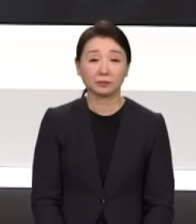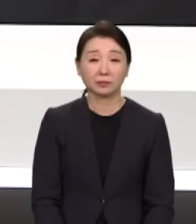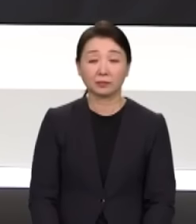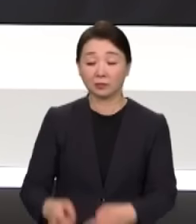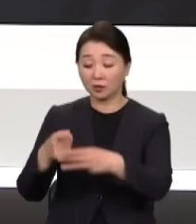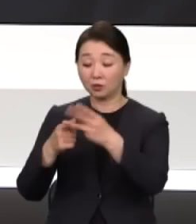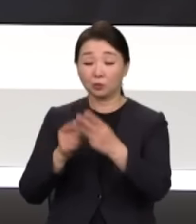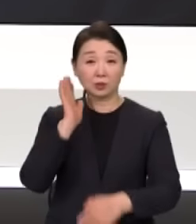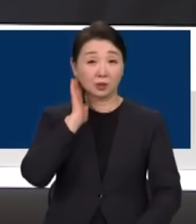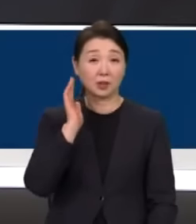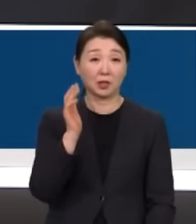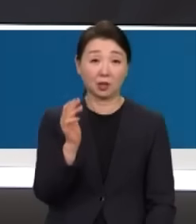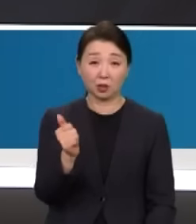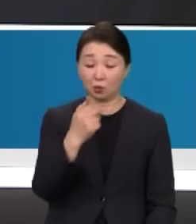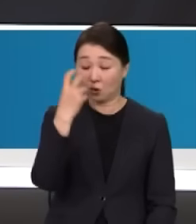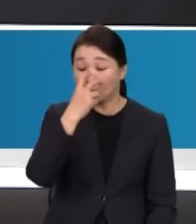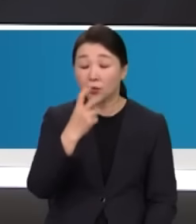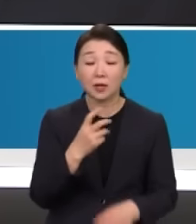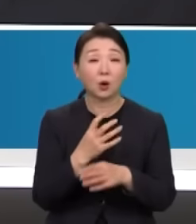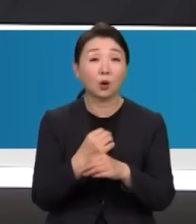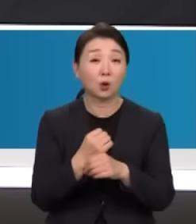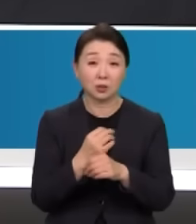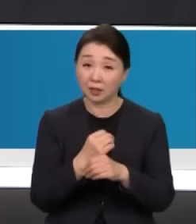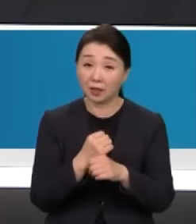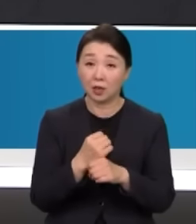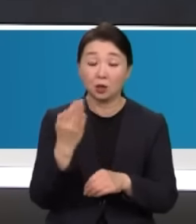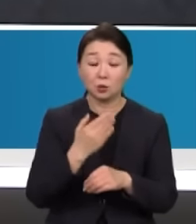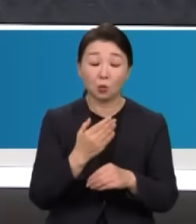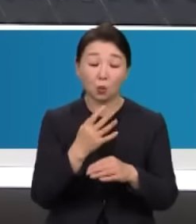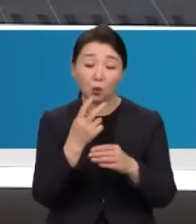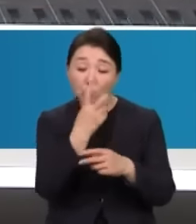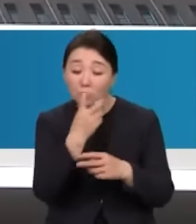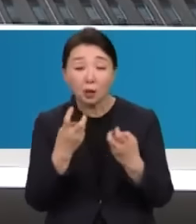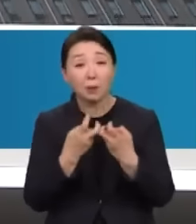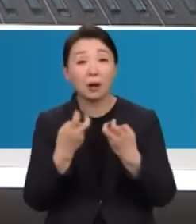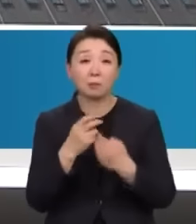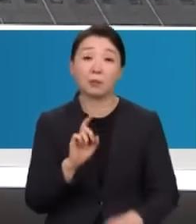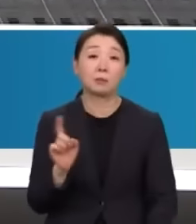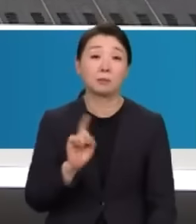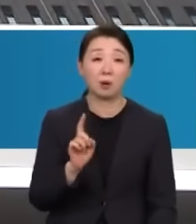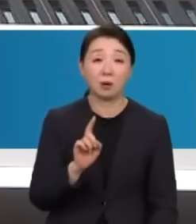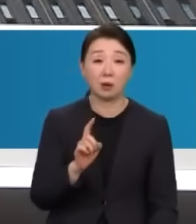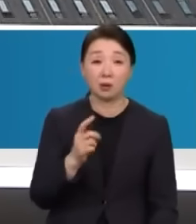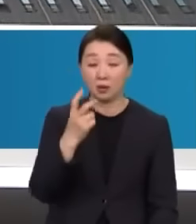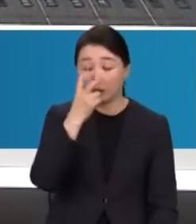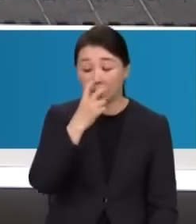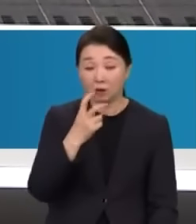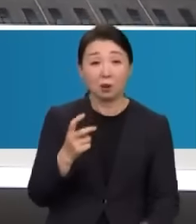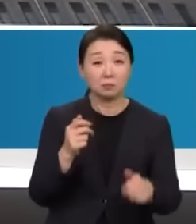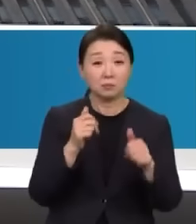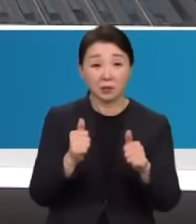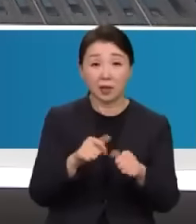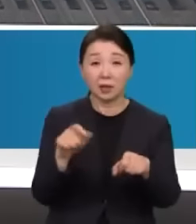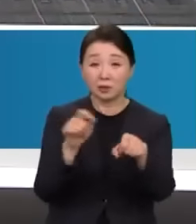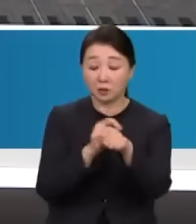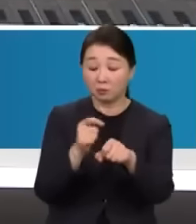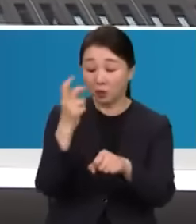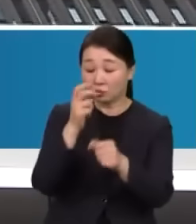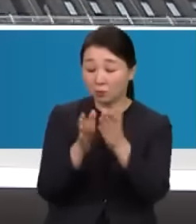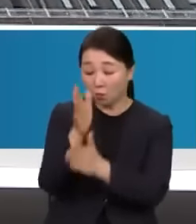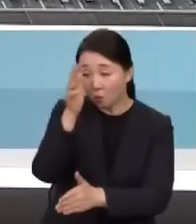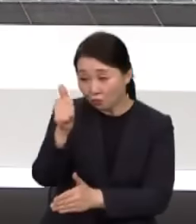네, 그럼 윤석열 대통령에 대한 조사가 언제쯤 또 어떤 방식으로 이뤄질지 검찰 특별수사본부에 나가 있는 취재 기자